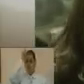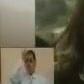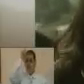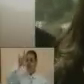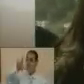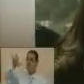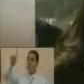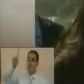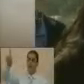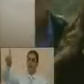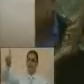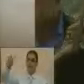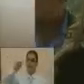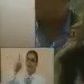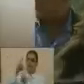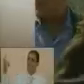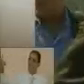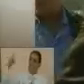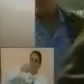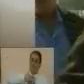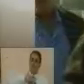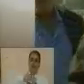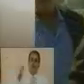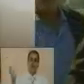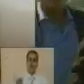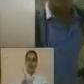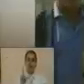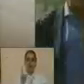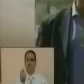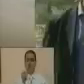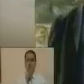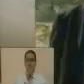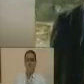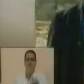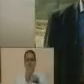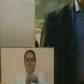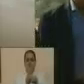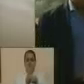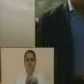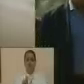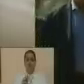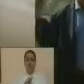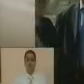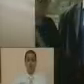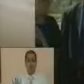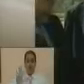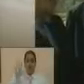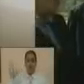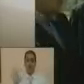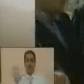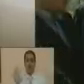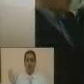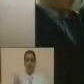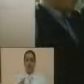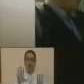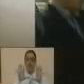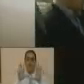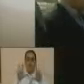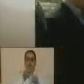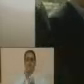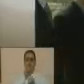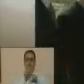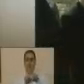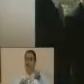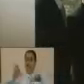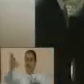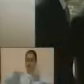من الأردنيين المقيمين في الخارج ما نسبته 15%، فيما شكل الأجانب نحو 18% من